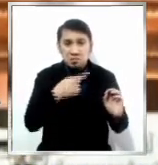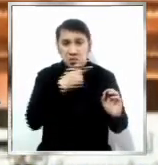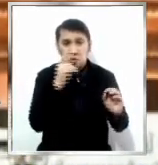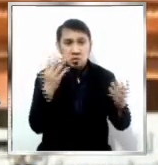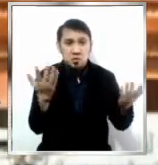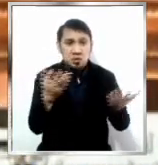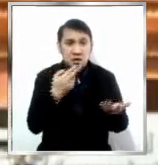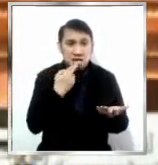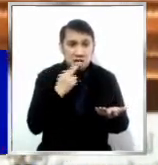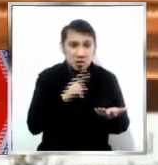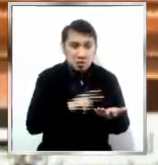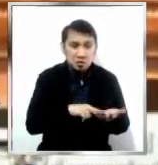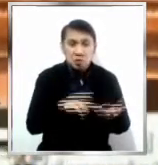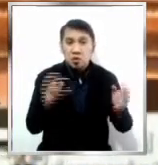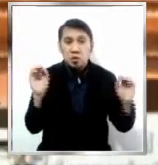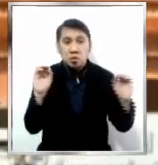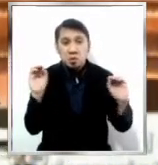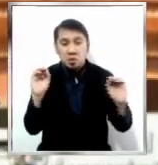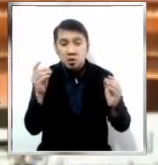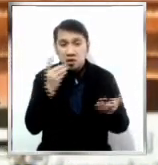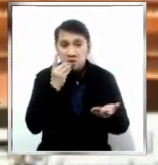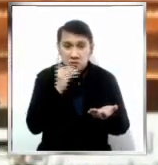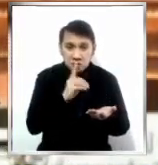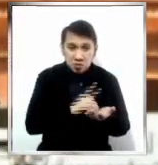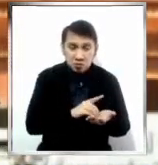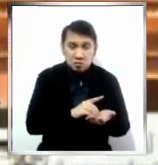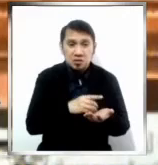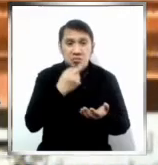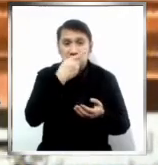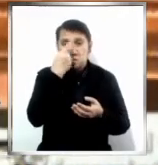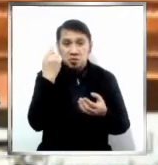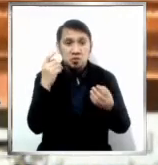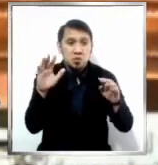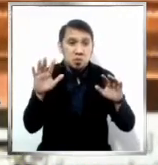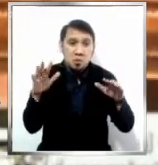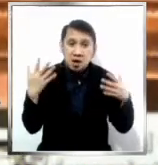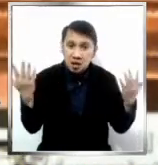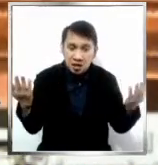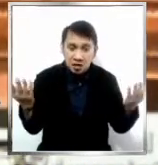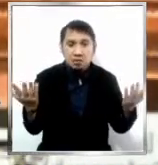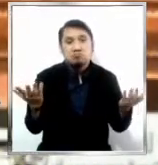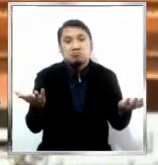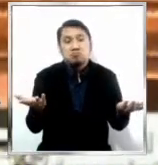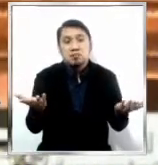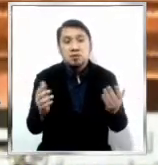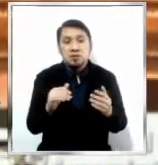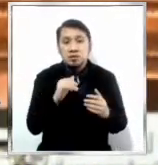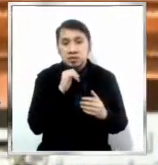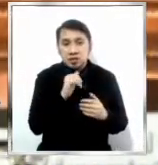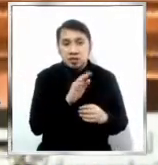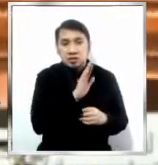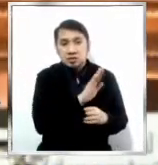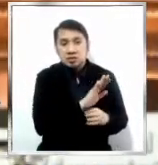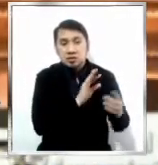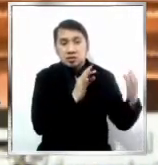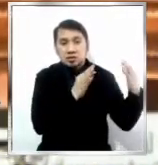namang nakalagay doon because wala talaga. So it is not the fault of